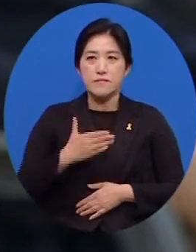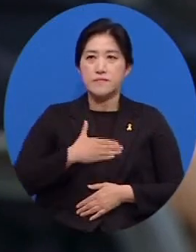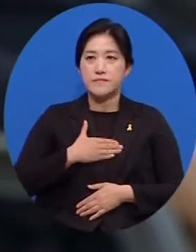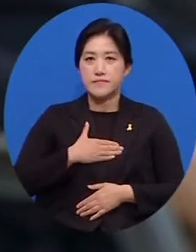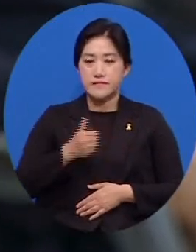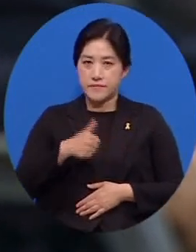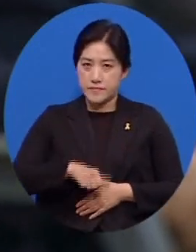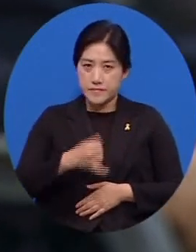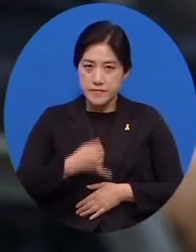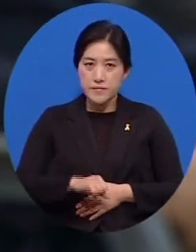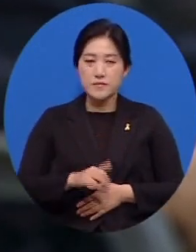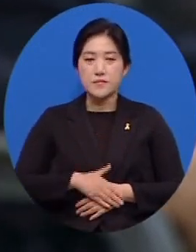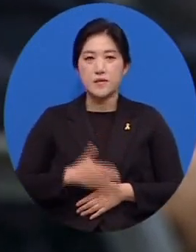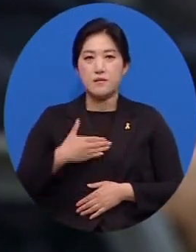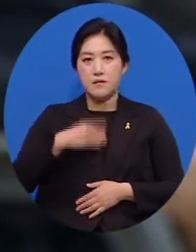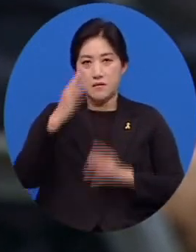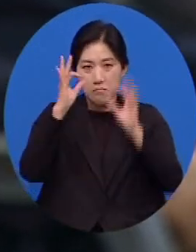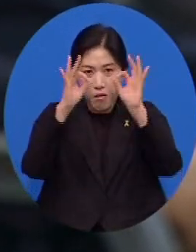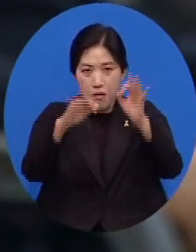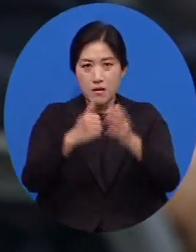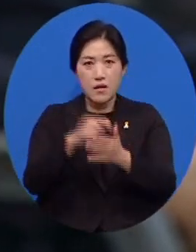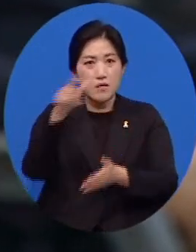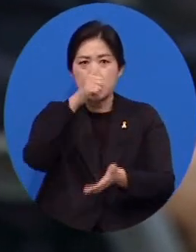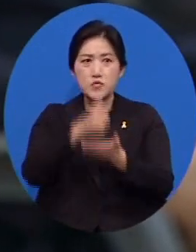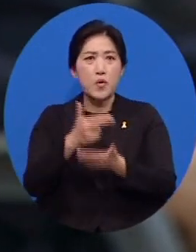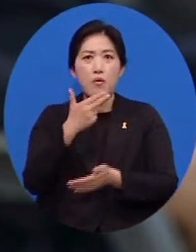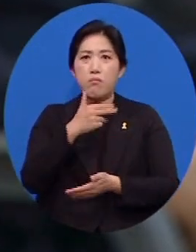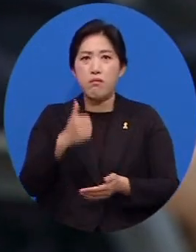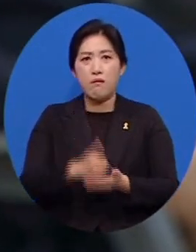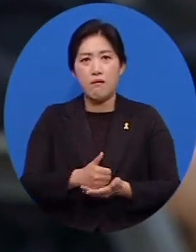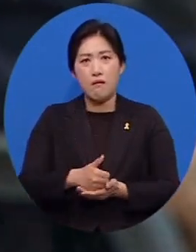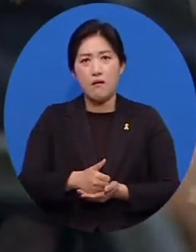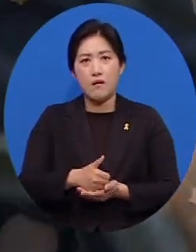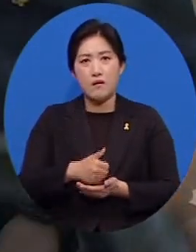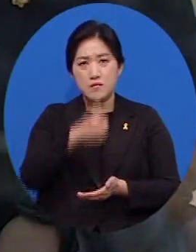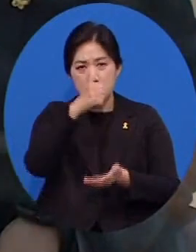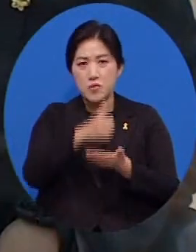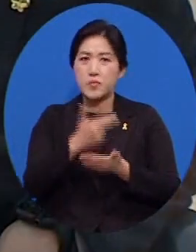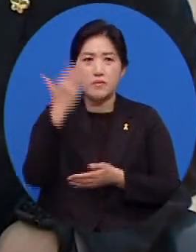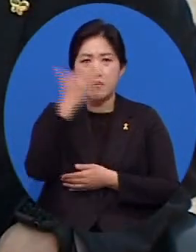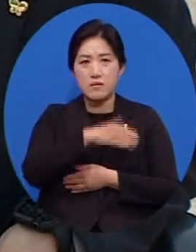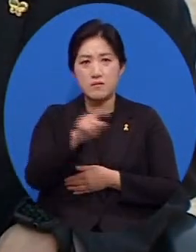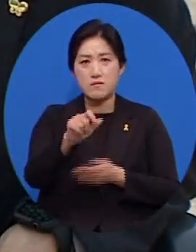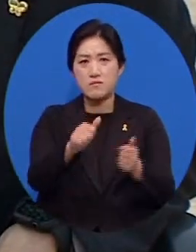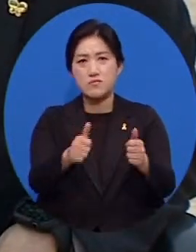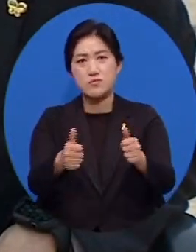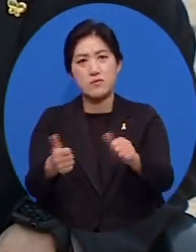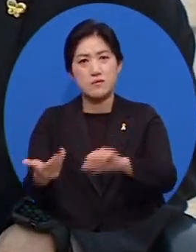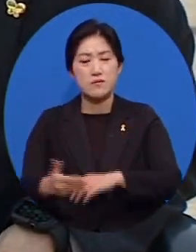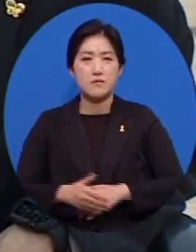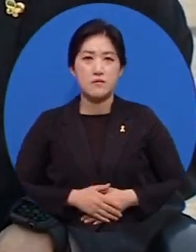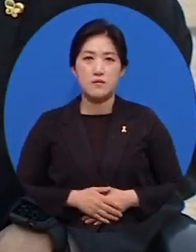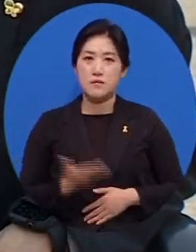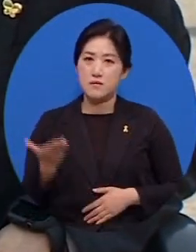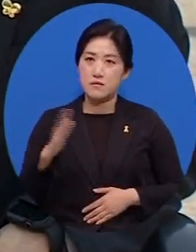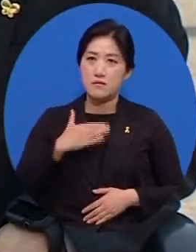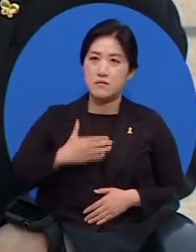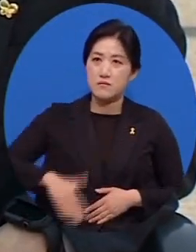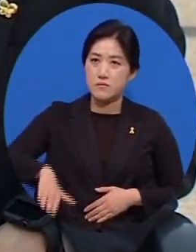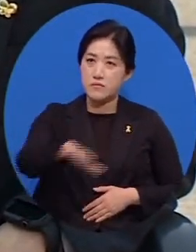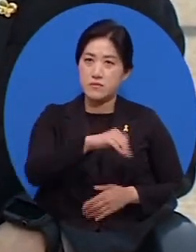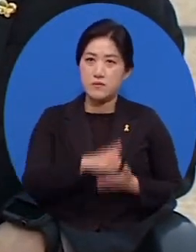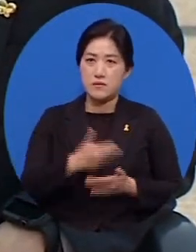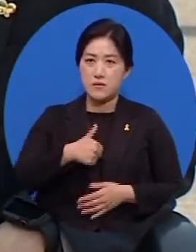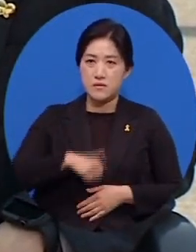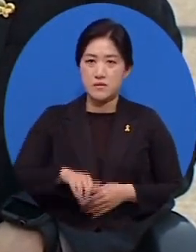자식이 내 눈앞에서 아무 죄 없이 죽었습니다. 그런데 우리는 내